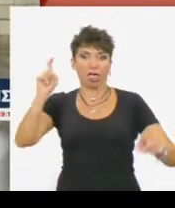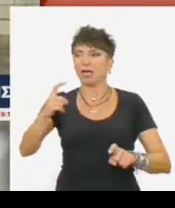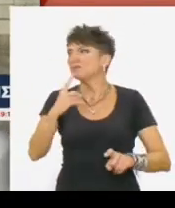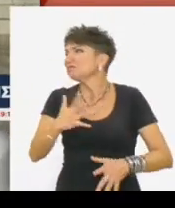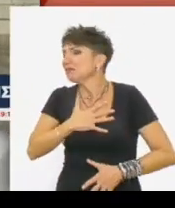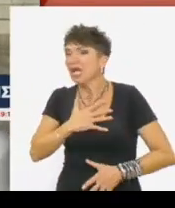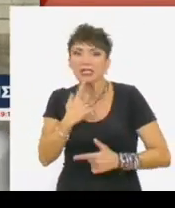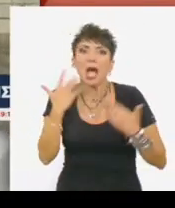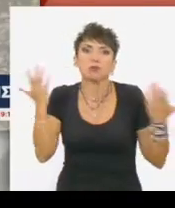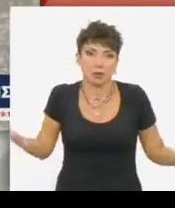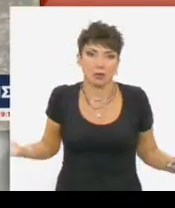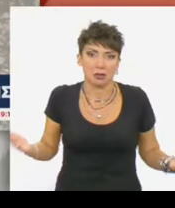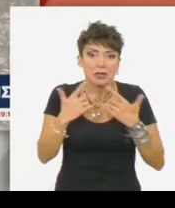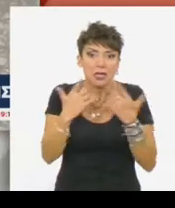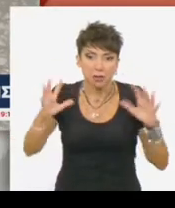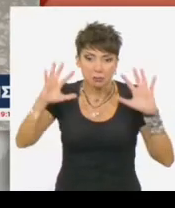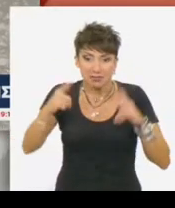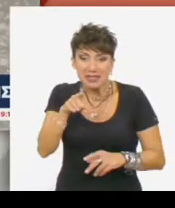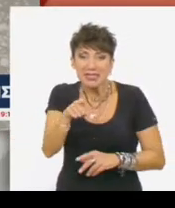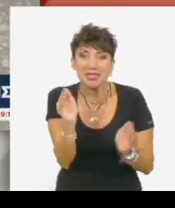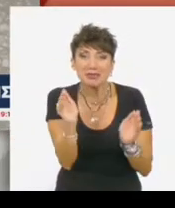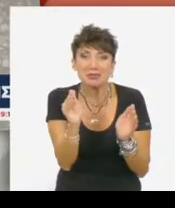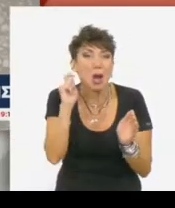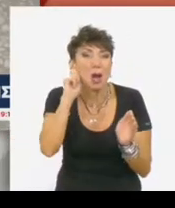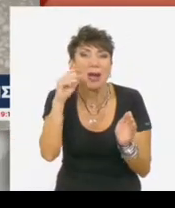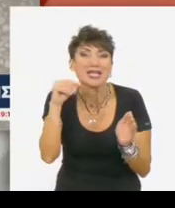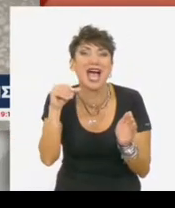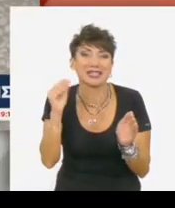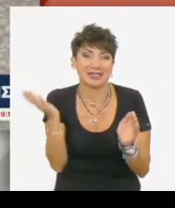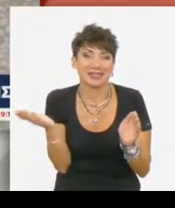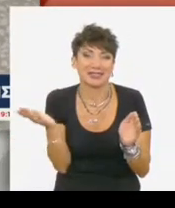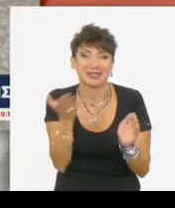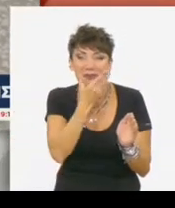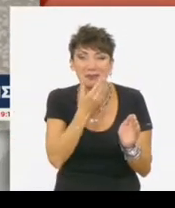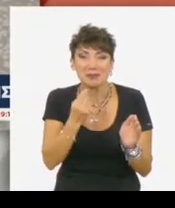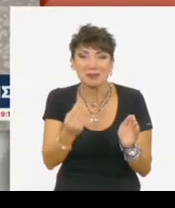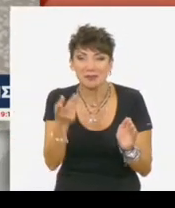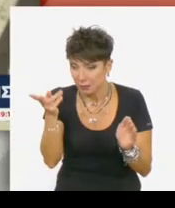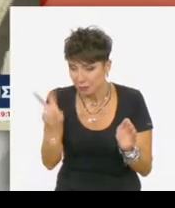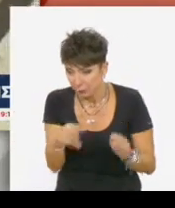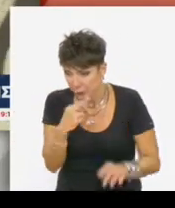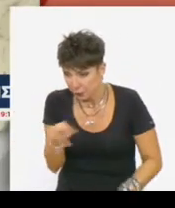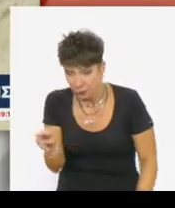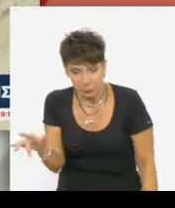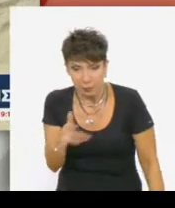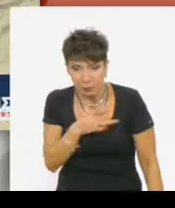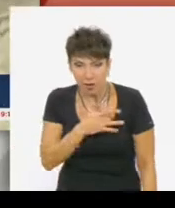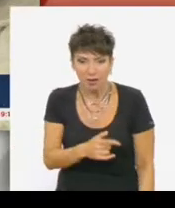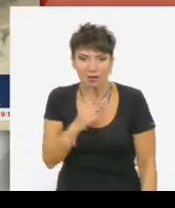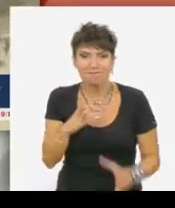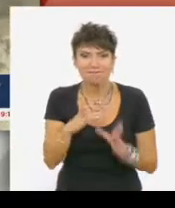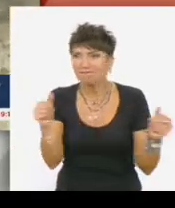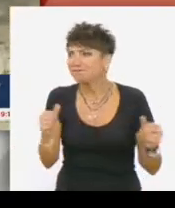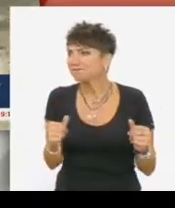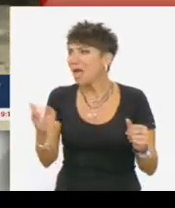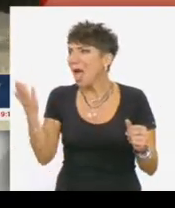είναι... δεν το χωράει ανθρώπινος νους. Τον Ζαχαρία, ένα μικρό γατάκι μόλις 3 μηνών, εντόπισε νεκρό ένας περαστικός. Το γατάκι είχε εξαφανιστεί